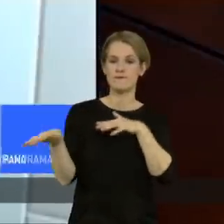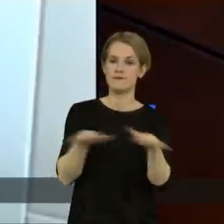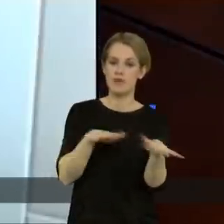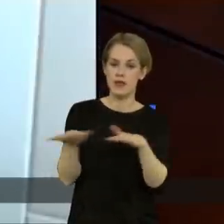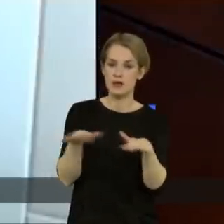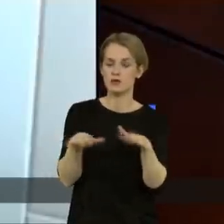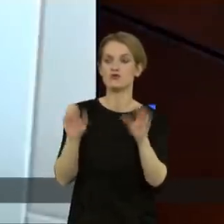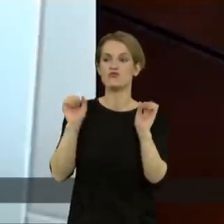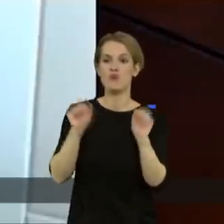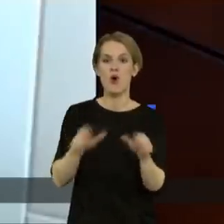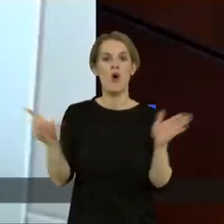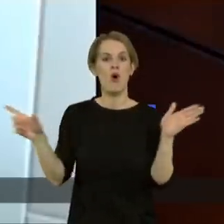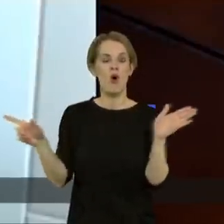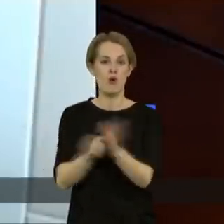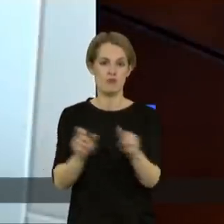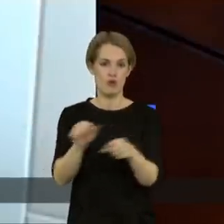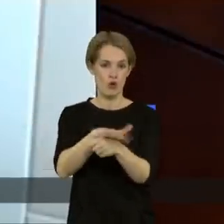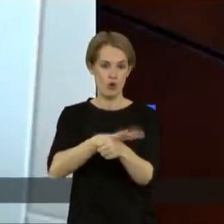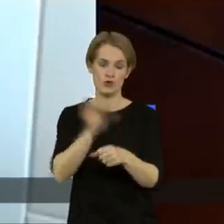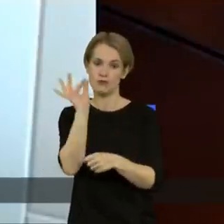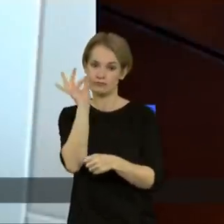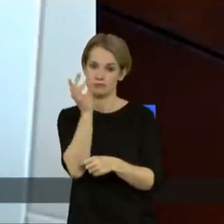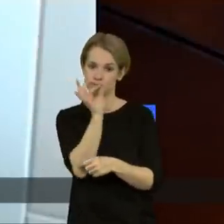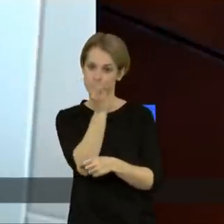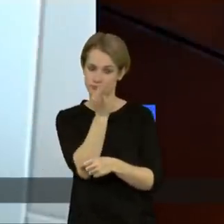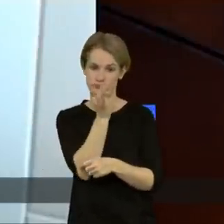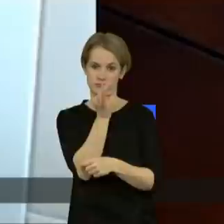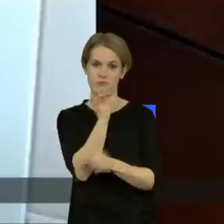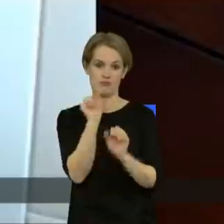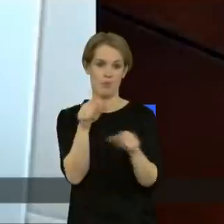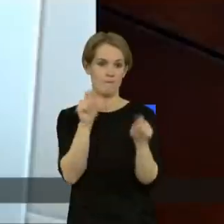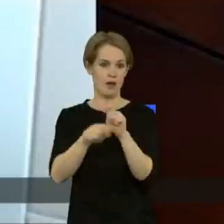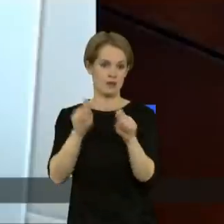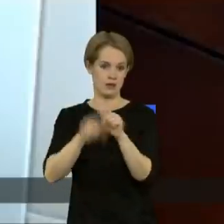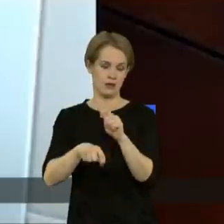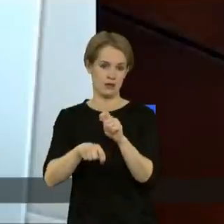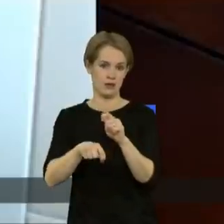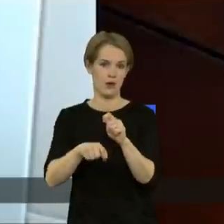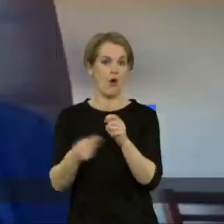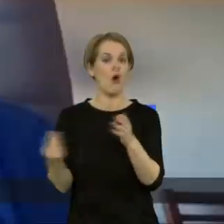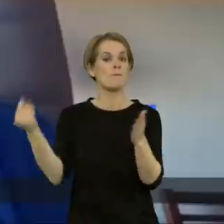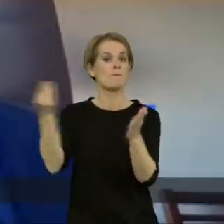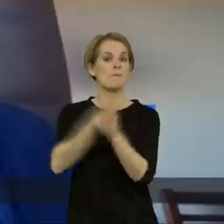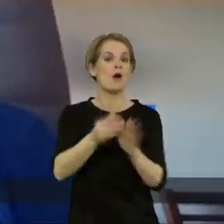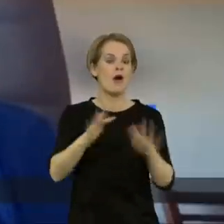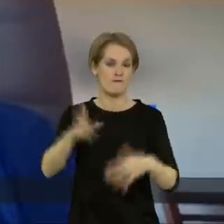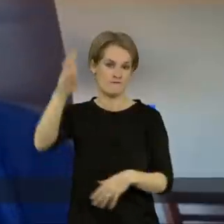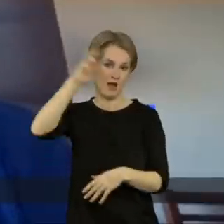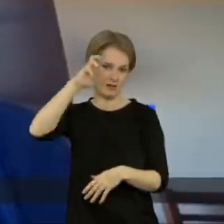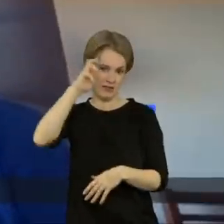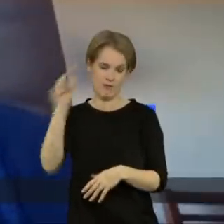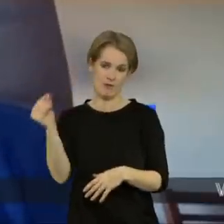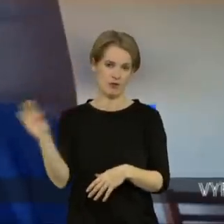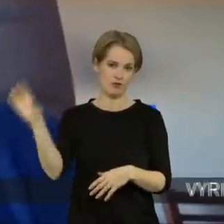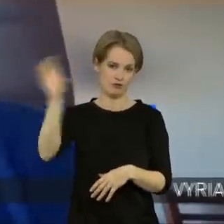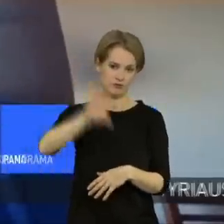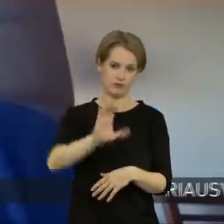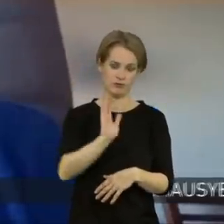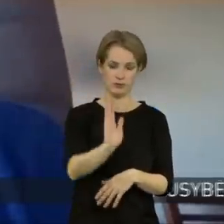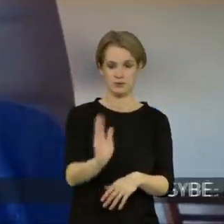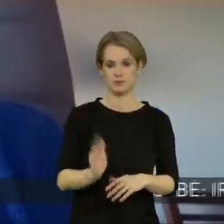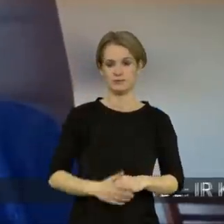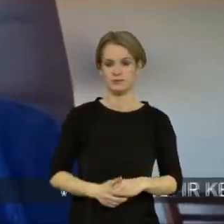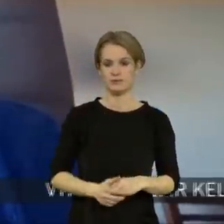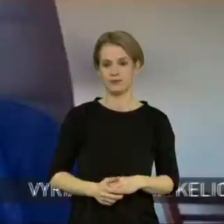pareiga atlikti testą ir tuomet ta pareiga būtų taip pat ir apmokama valstybės lėšomis. Daryti daugiau, aš gal netgi